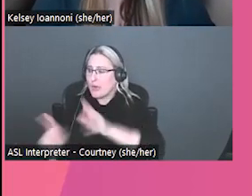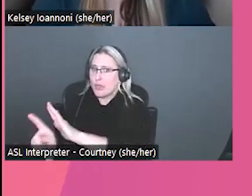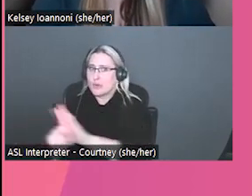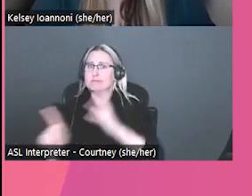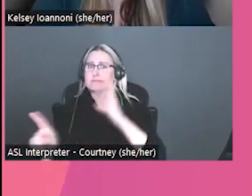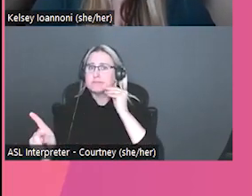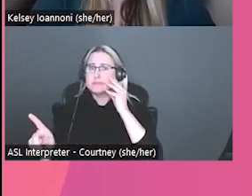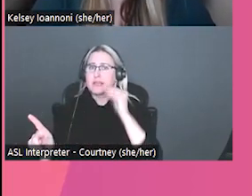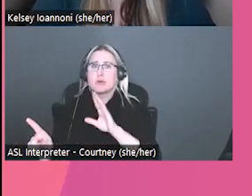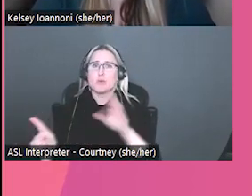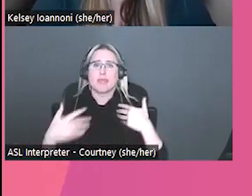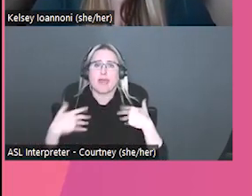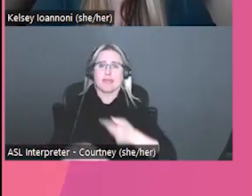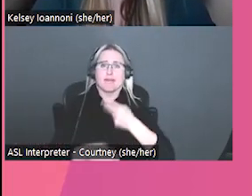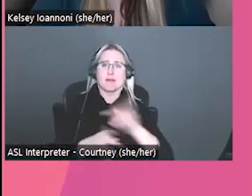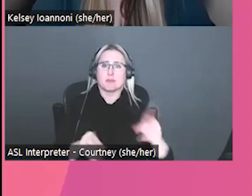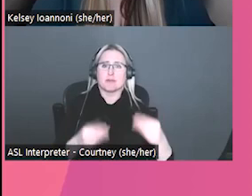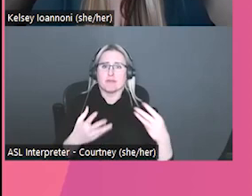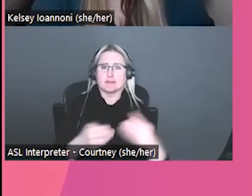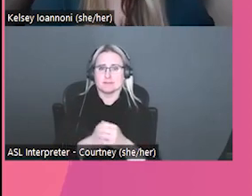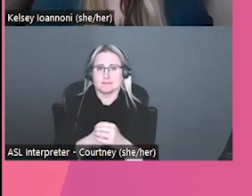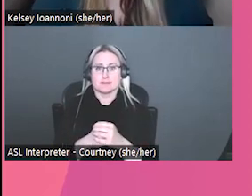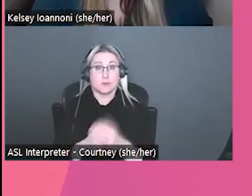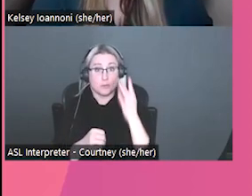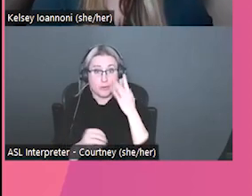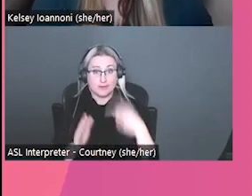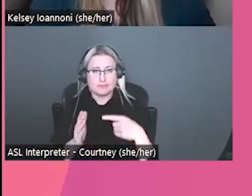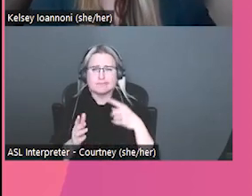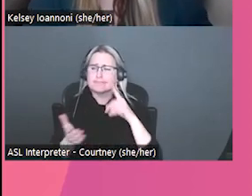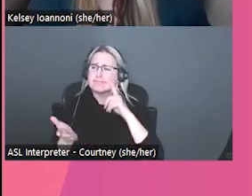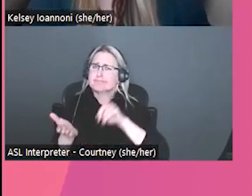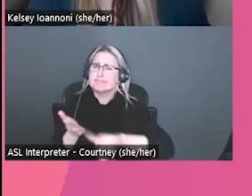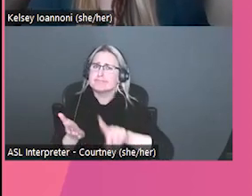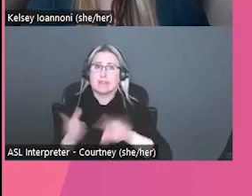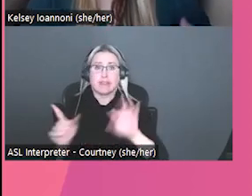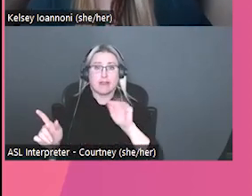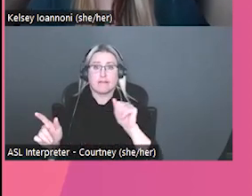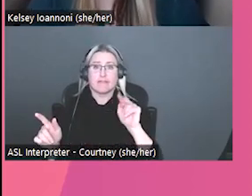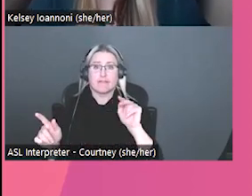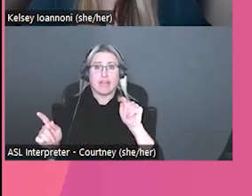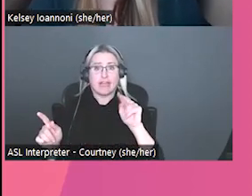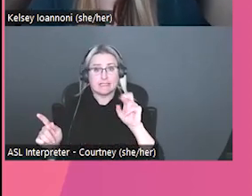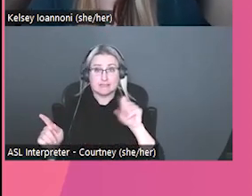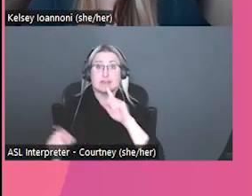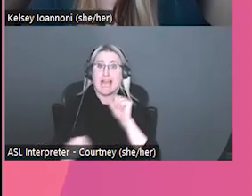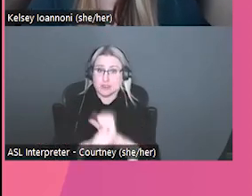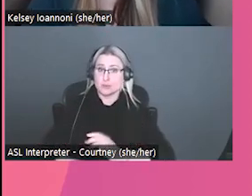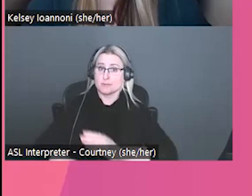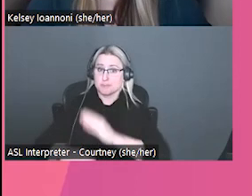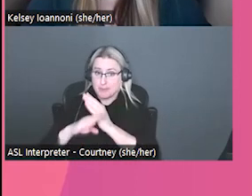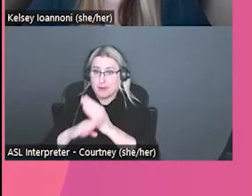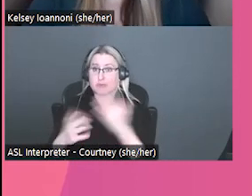corpulentes quant à leur expérience avec les fournisseurs de services de santé pour voir à quel point la corpulence elle-même est